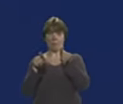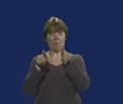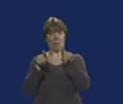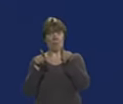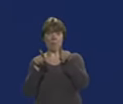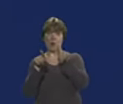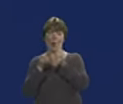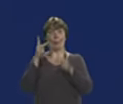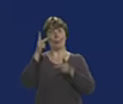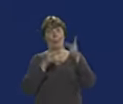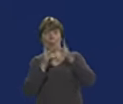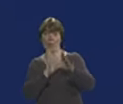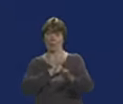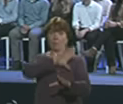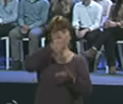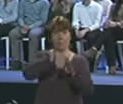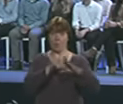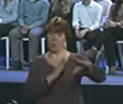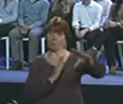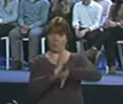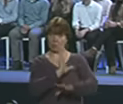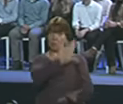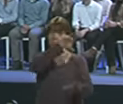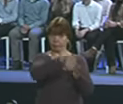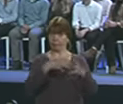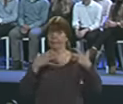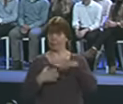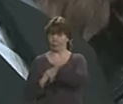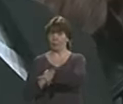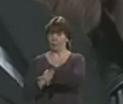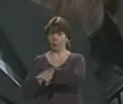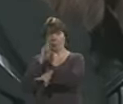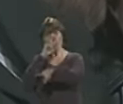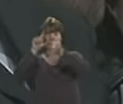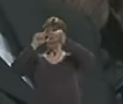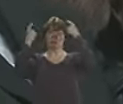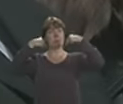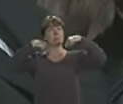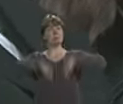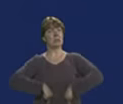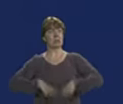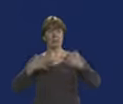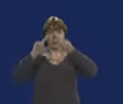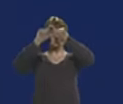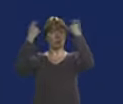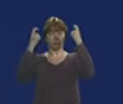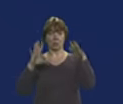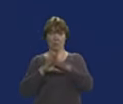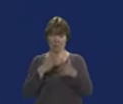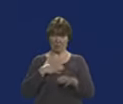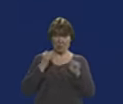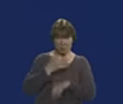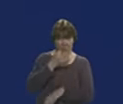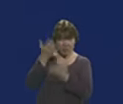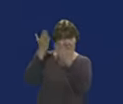future hypothétique majorité et qu'il se veut, il se prétend déjà ministre de la République, quand on dit cela, on